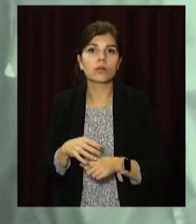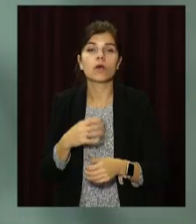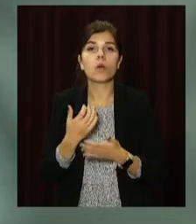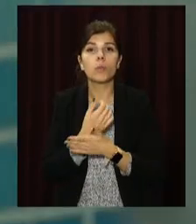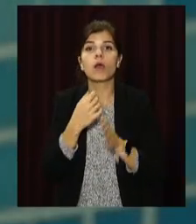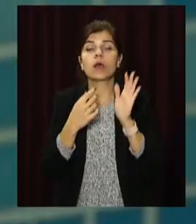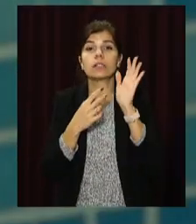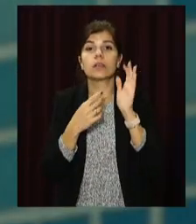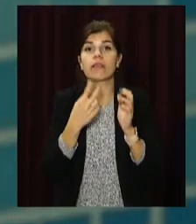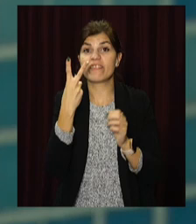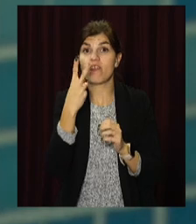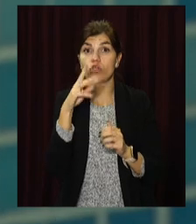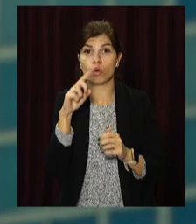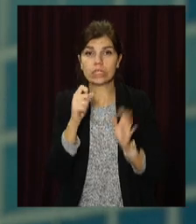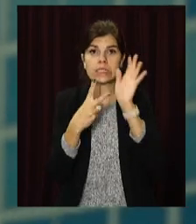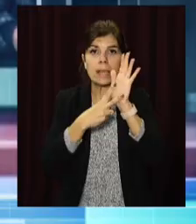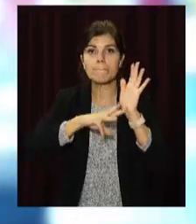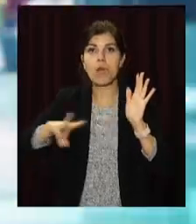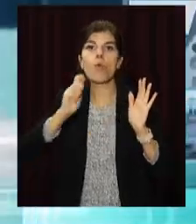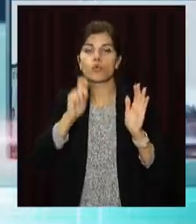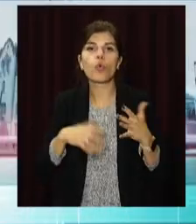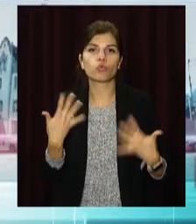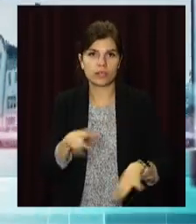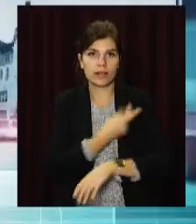7 мільйонів українців.